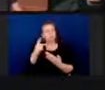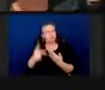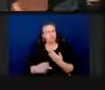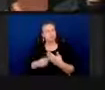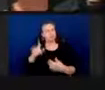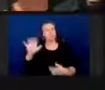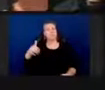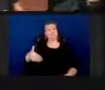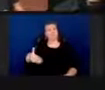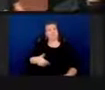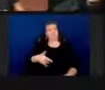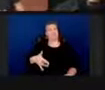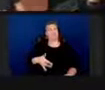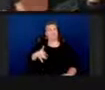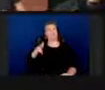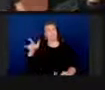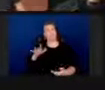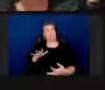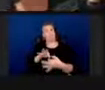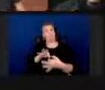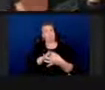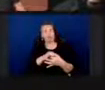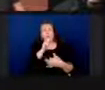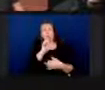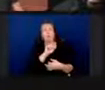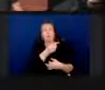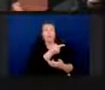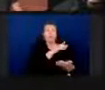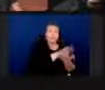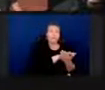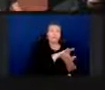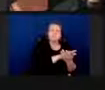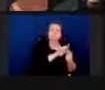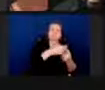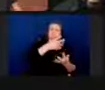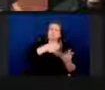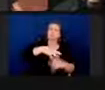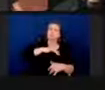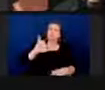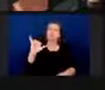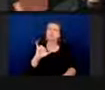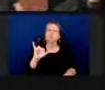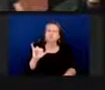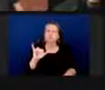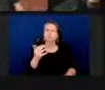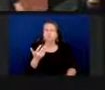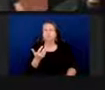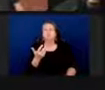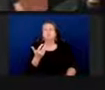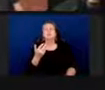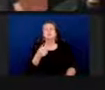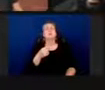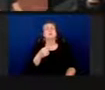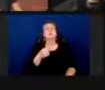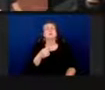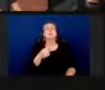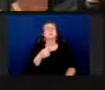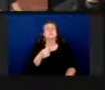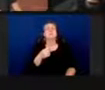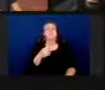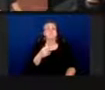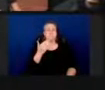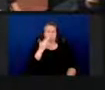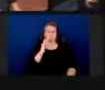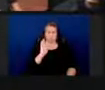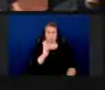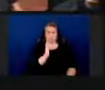عندما نتحدث عن هذه البرامج هي مجالات لم نتطرق